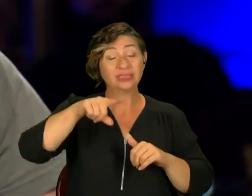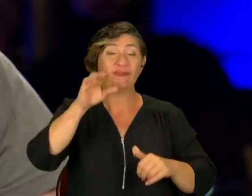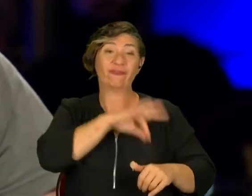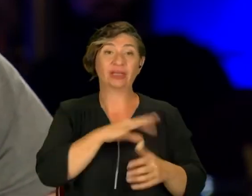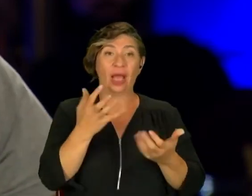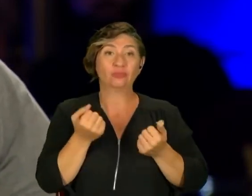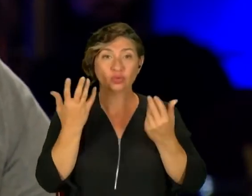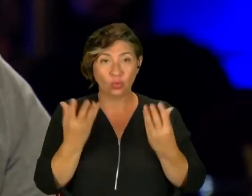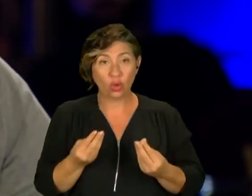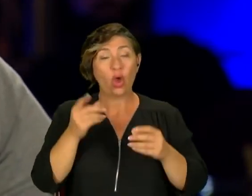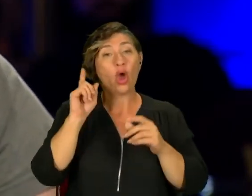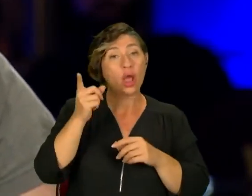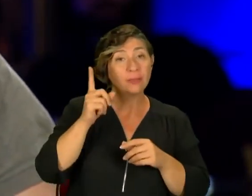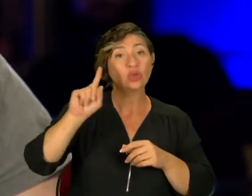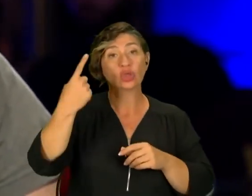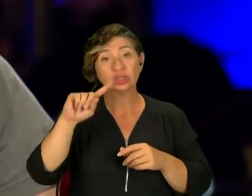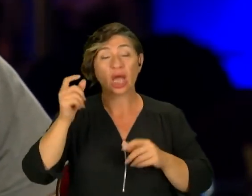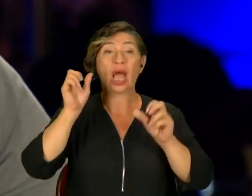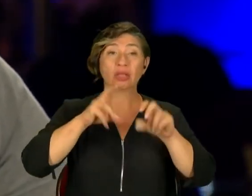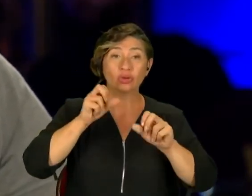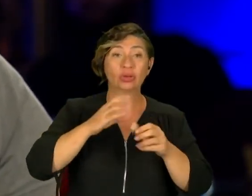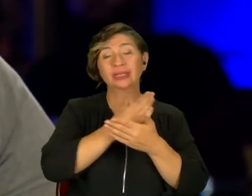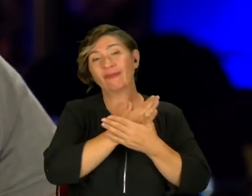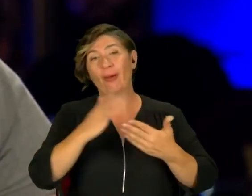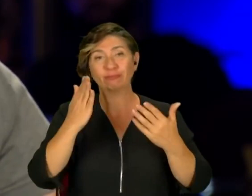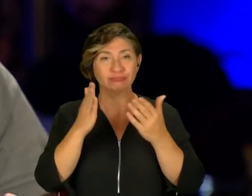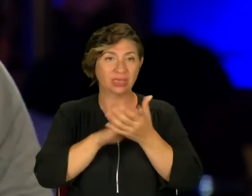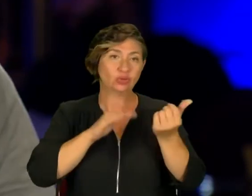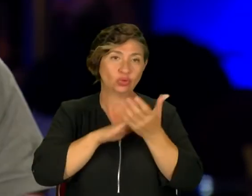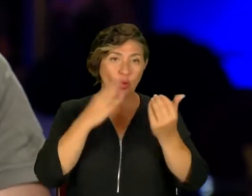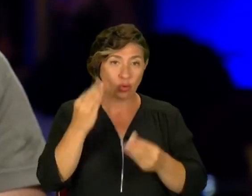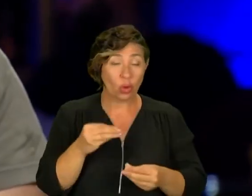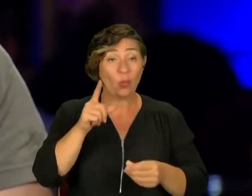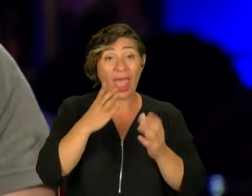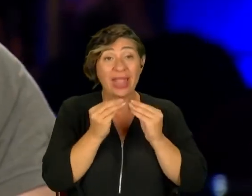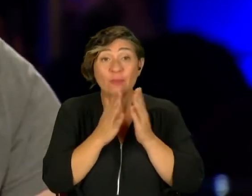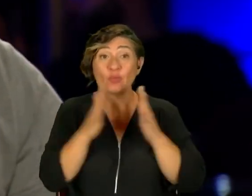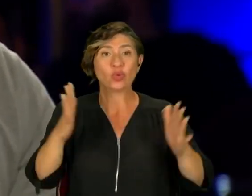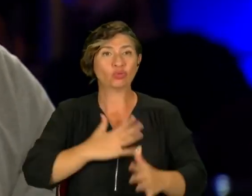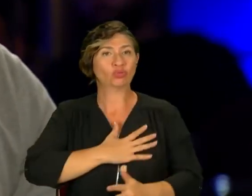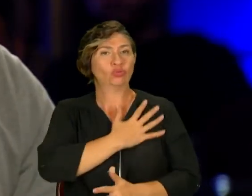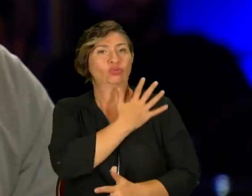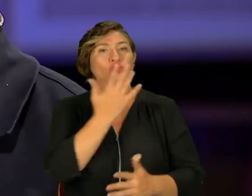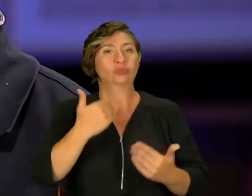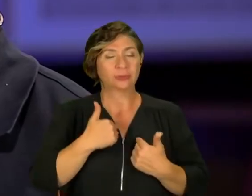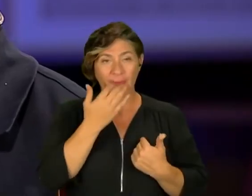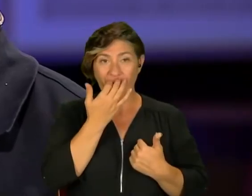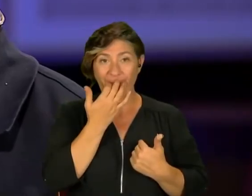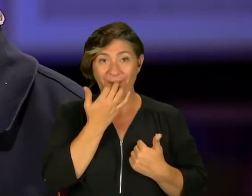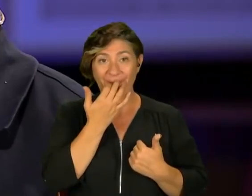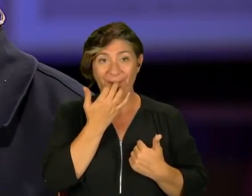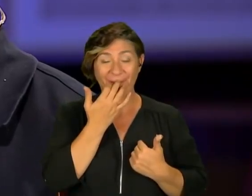bundan yararlanmış oldular. Öğretmenlik, yöneticilik, antrenörlük şeklinde okudular. Bu benim için en büyük gurur kaynağıydı.